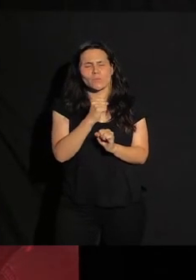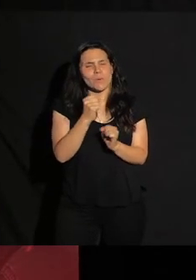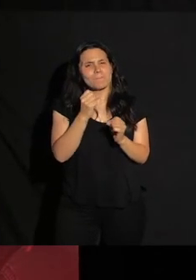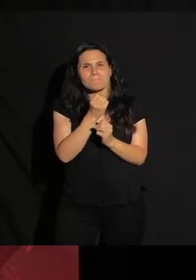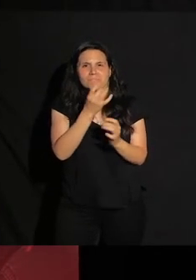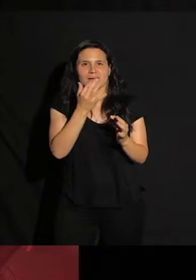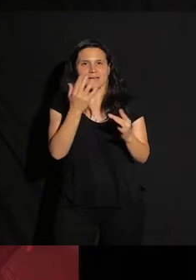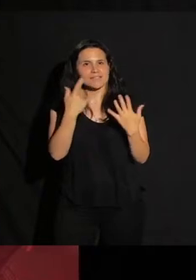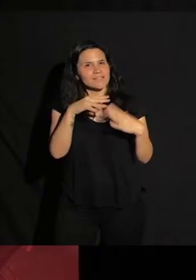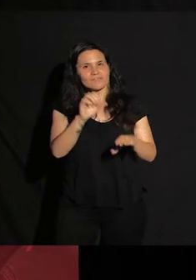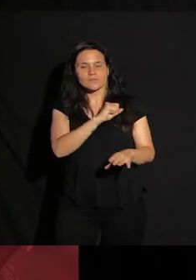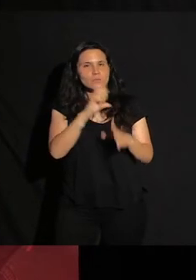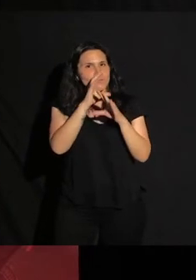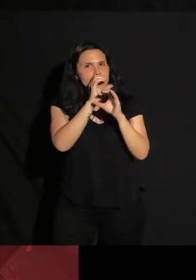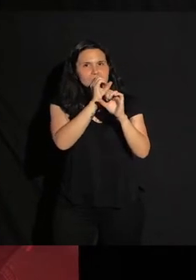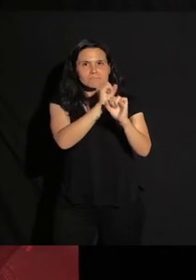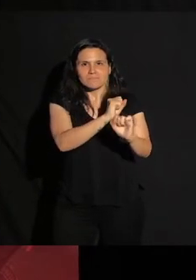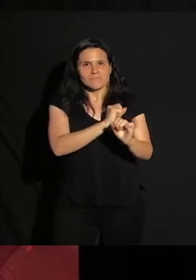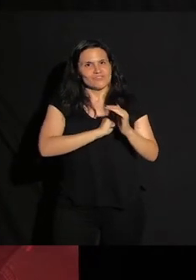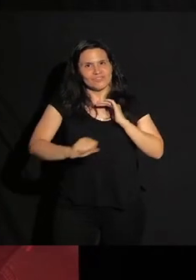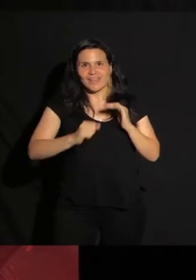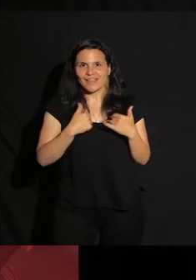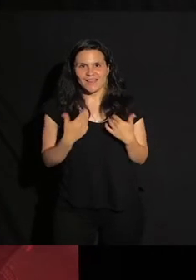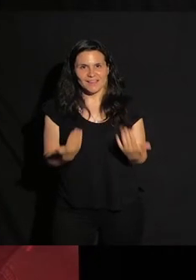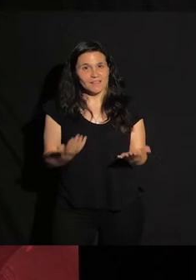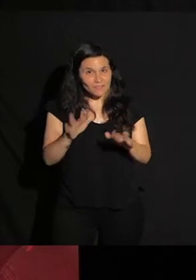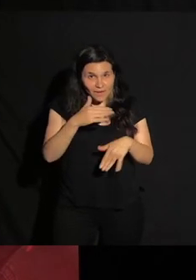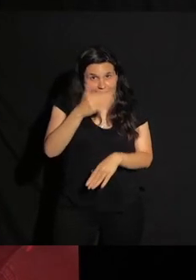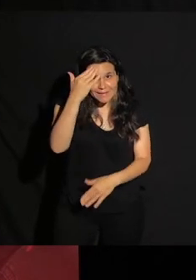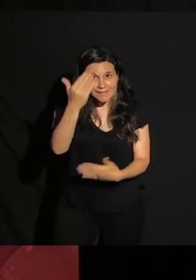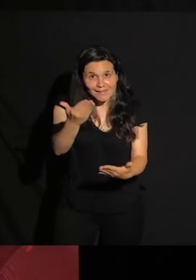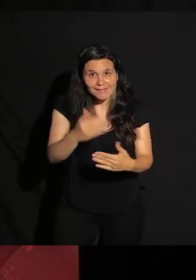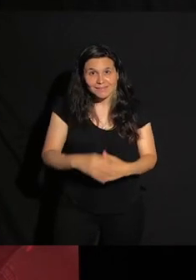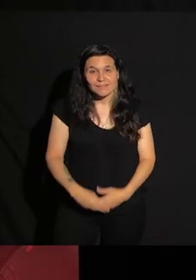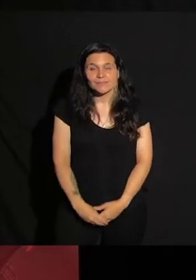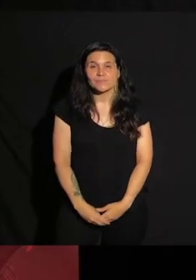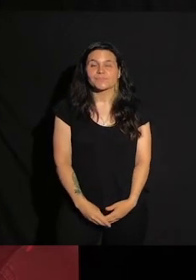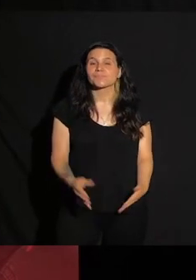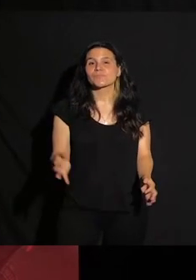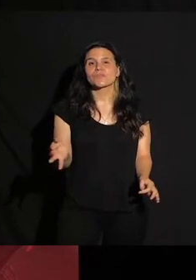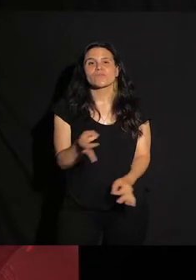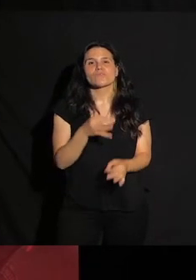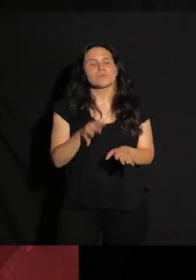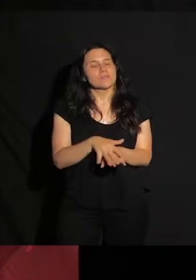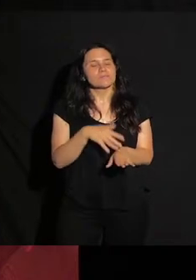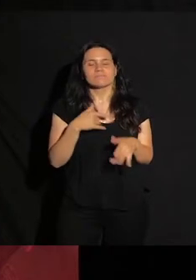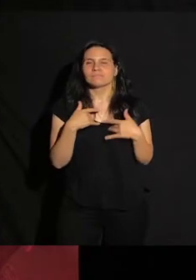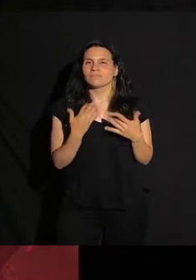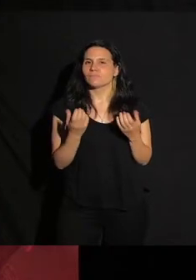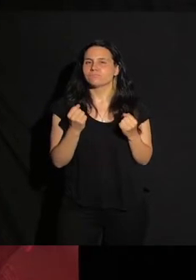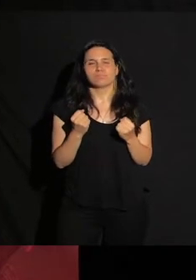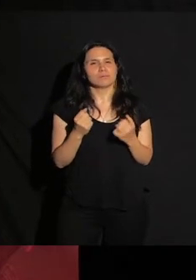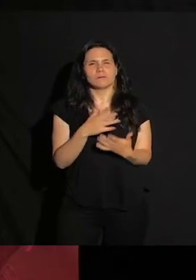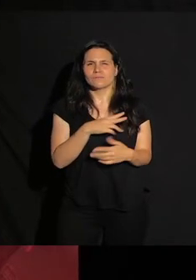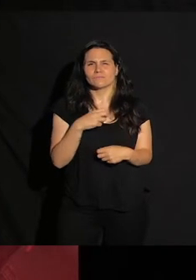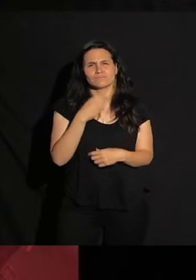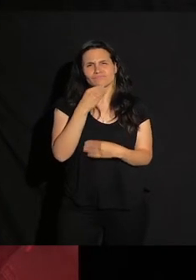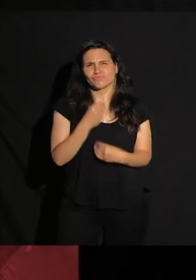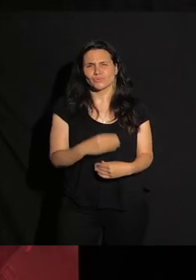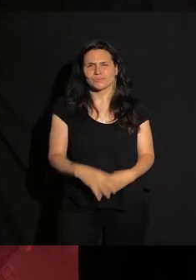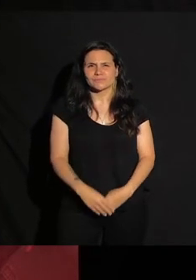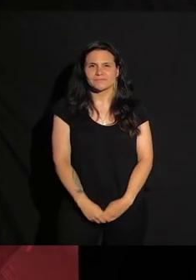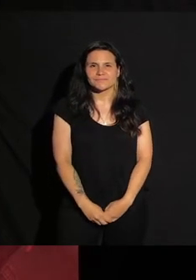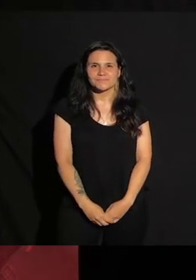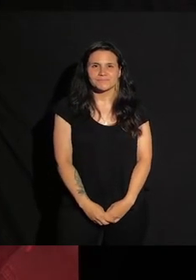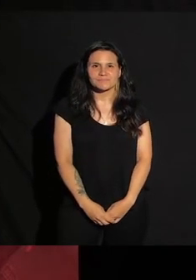ganz schnell überspringt auf mich. Ihr kennt das ja vielleicht selber auch. Ich empfinde das jedenfalls als echte Bereicherung.